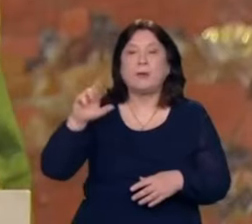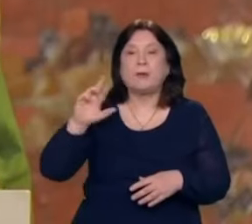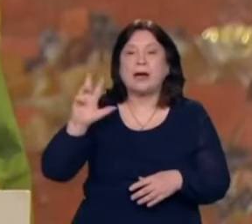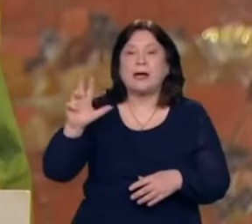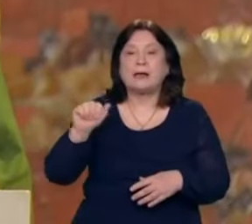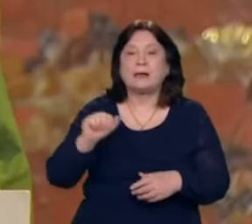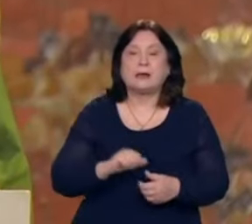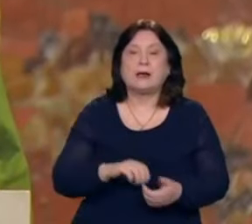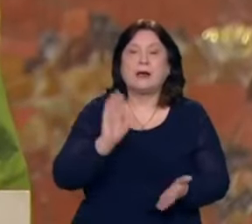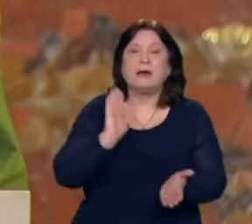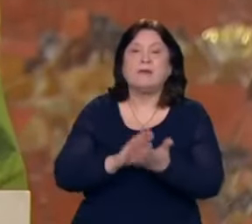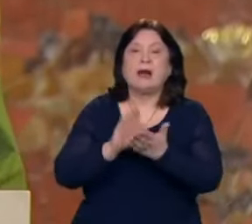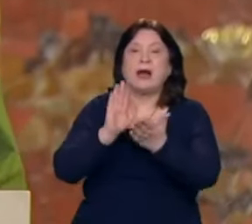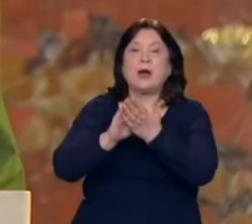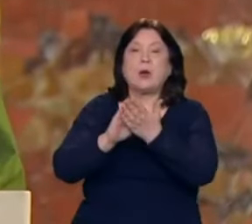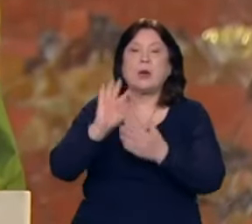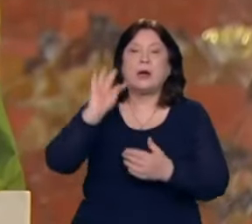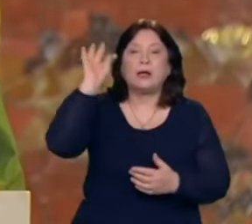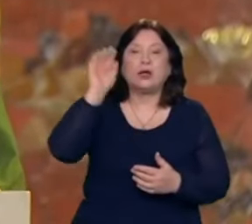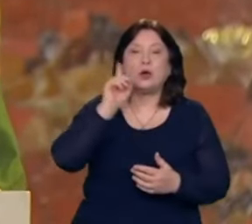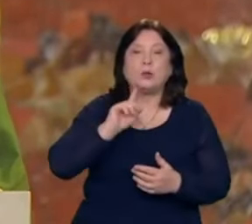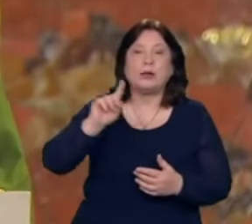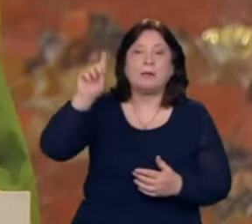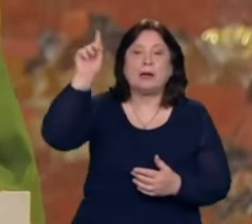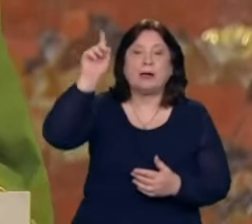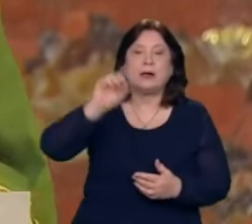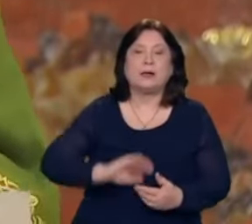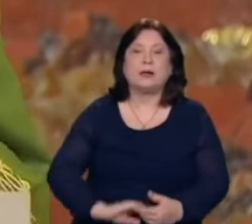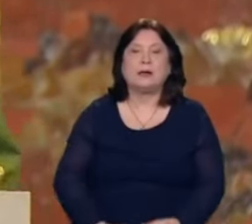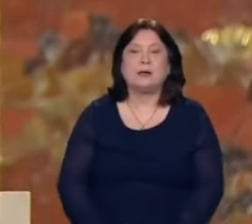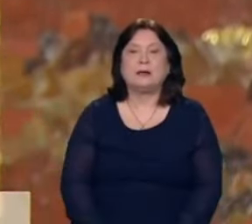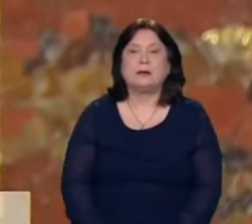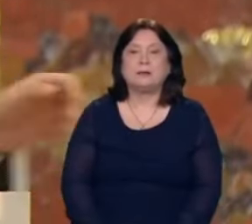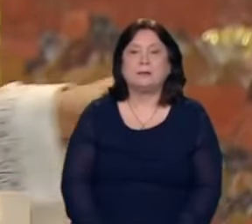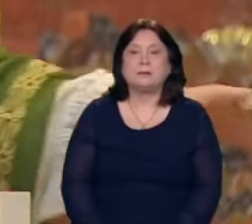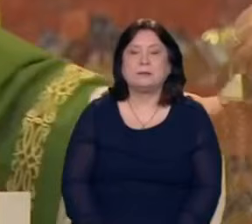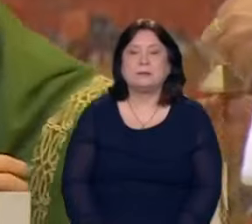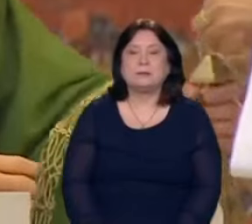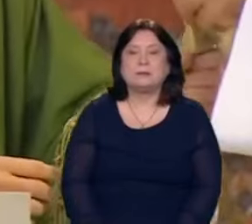Marka chwała tobie Panie